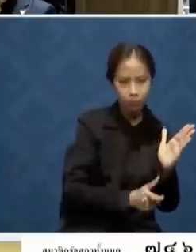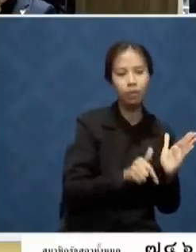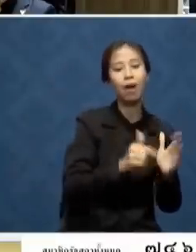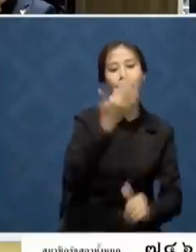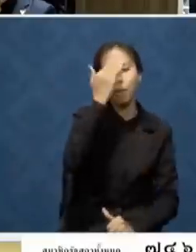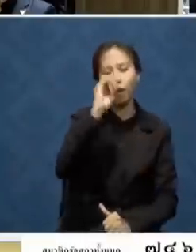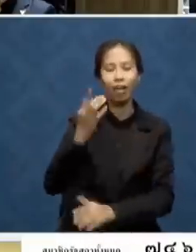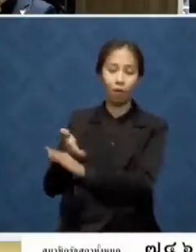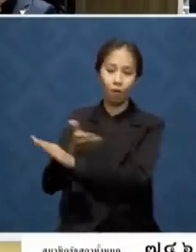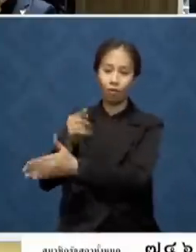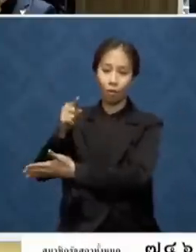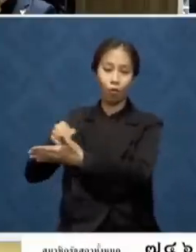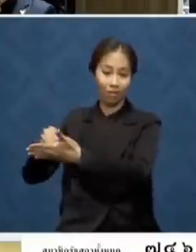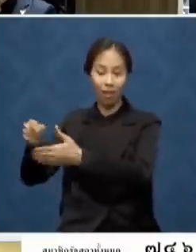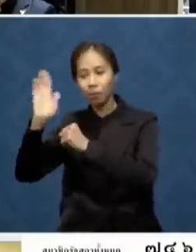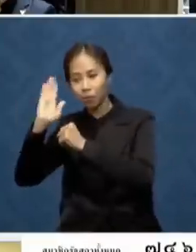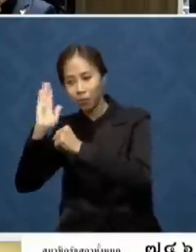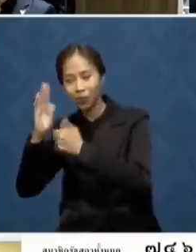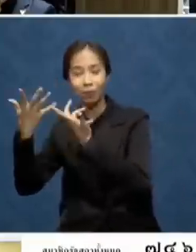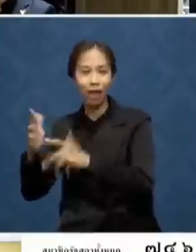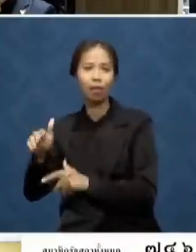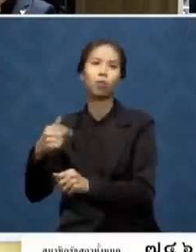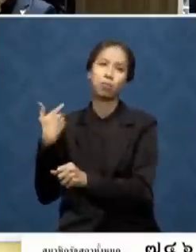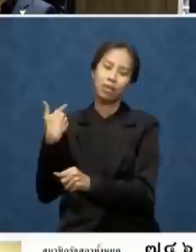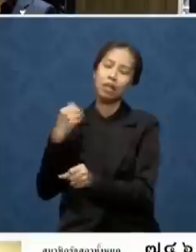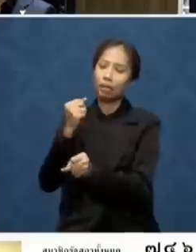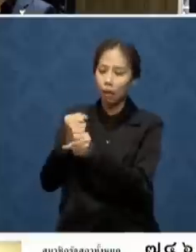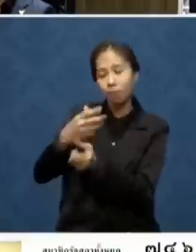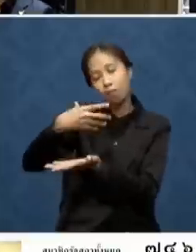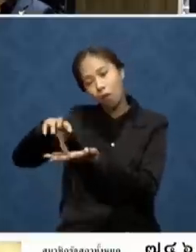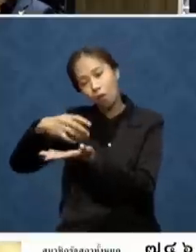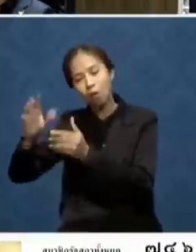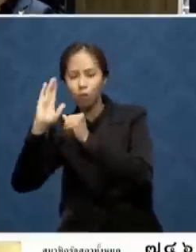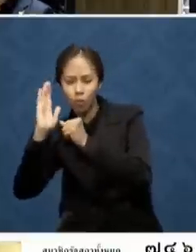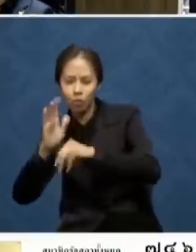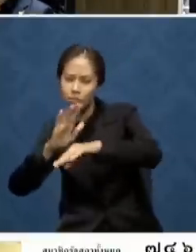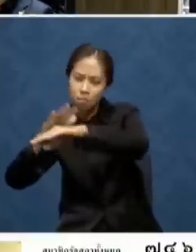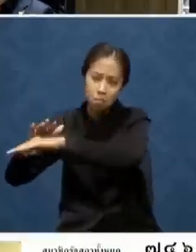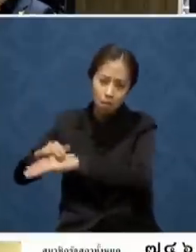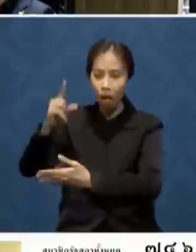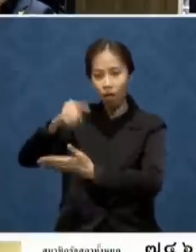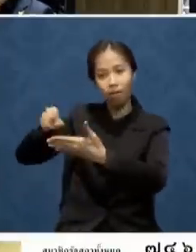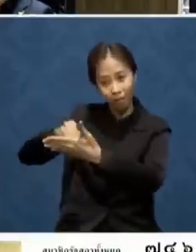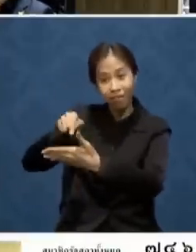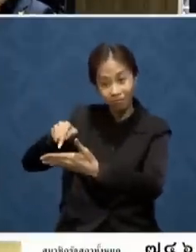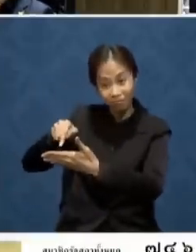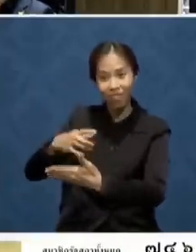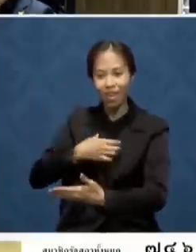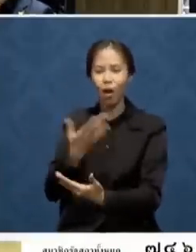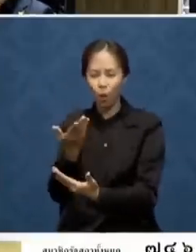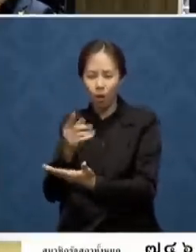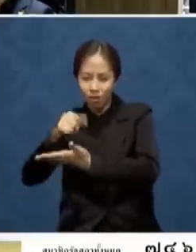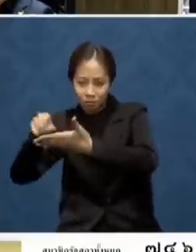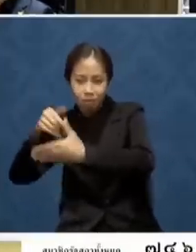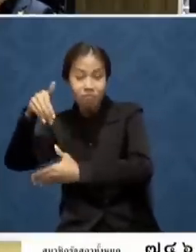ในช่วงเลือกตั้งนโยบายที่โฆษณาไว้เป็นสัญญาที่ไว้ที่ให้ไว้กับพี่น้องประชาชนเอาไว้แลกกับคะแนน